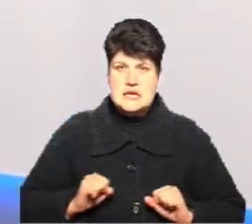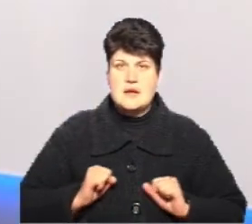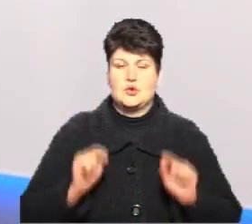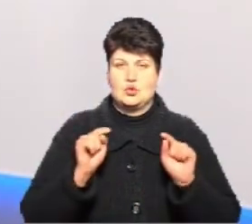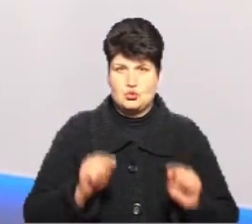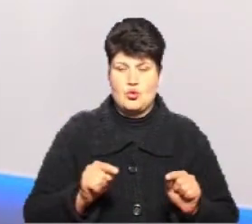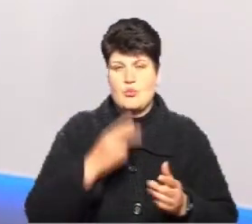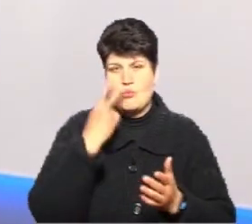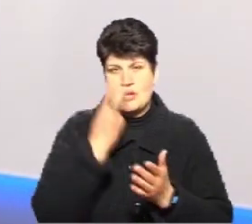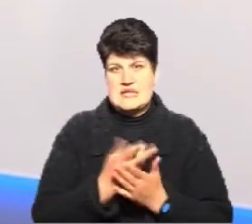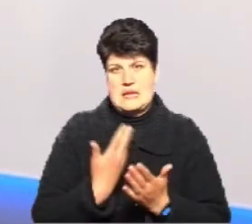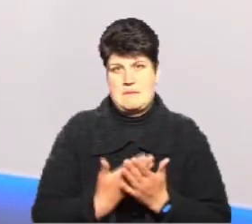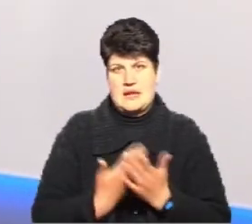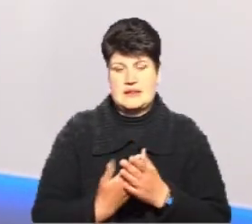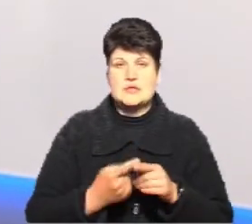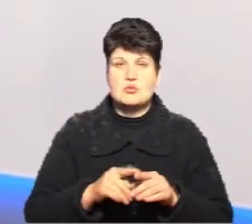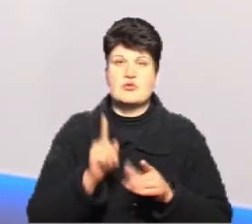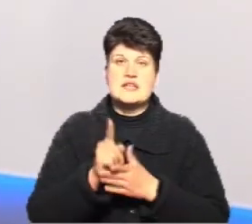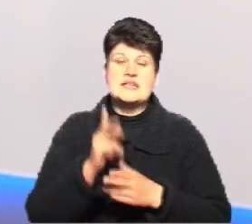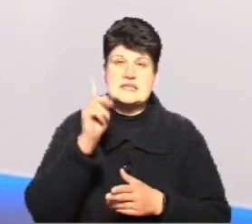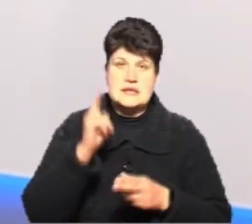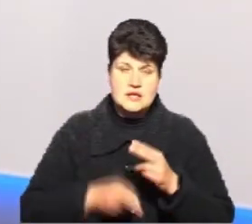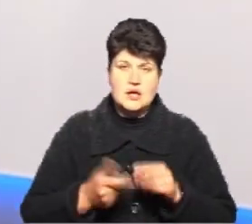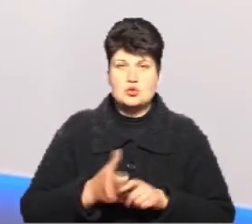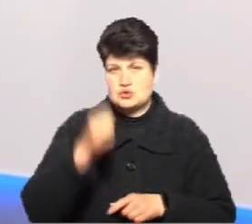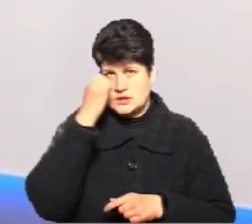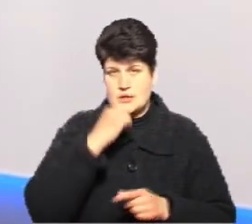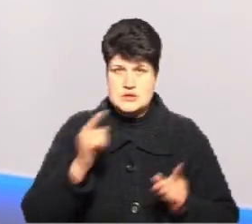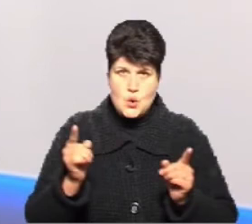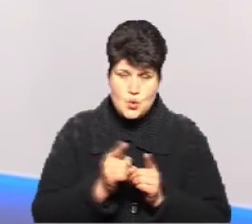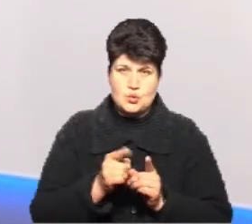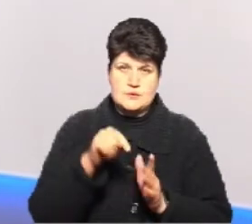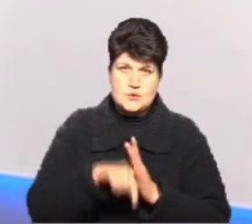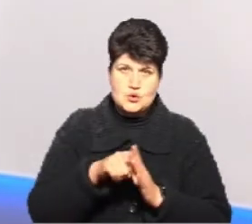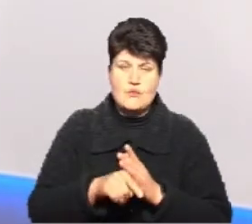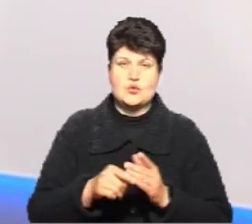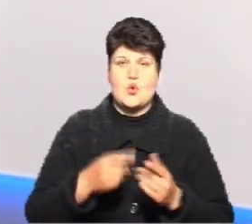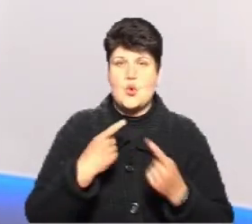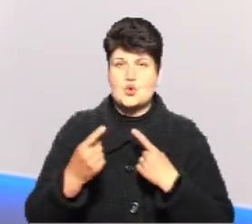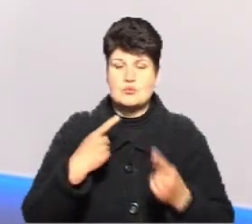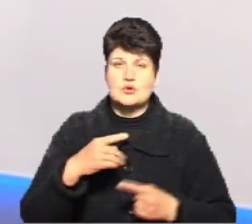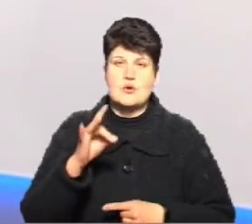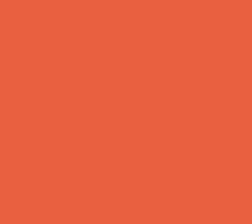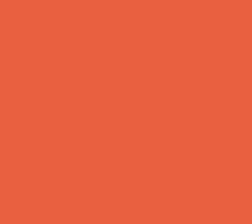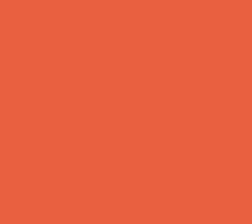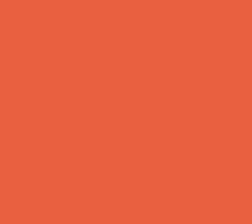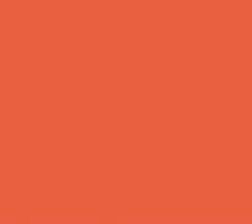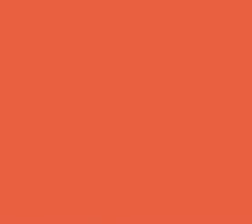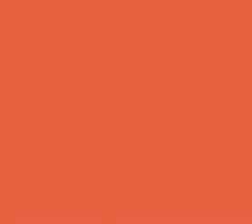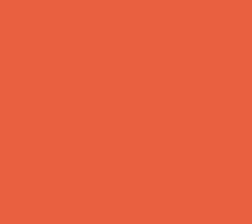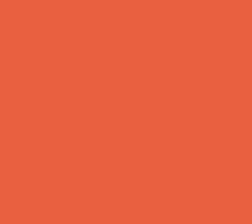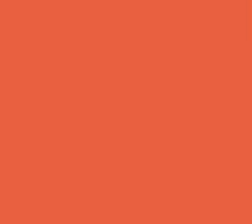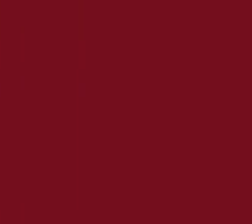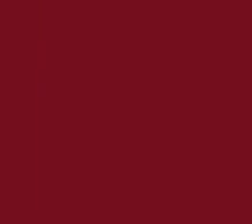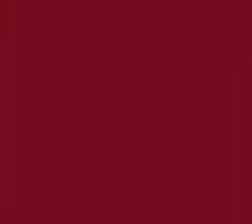приклад. На цих словах мусимо завершувати. Я вам дуже дякую за таку коротку, але змістовну розмову. Роман Казновецький, голова Лановецької громади, був у нас в гостях.